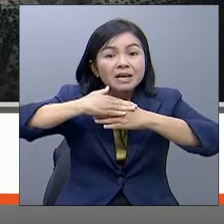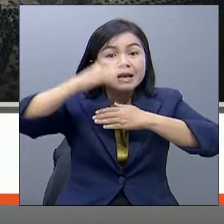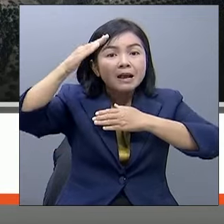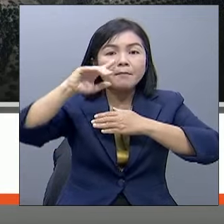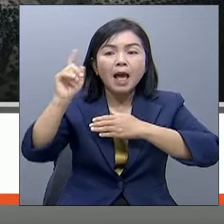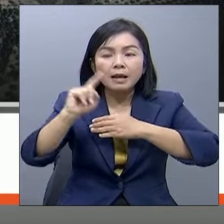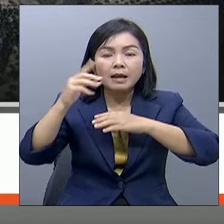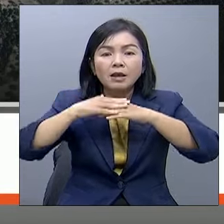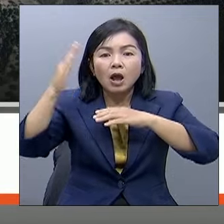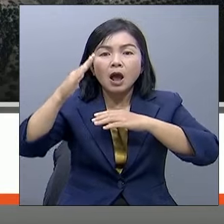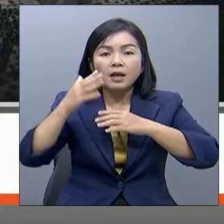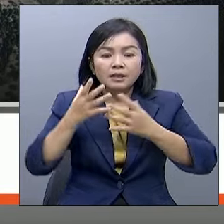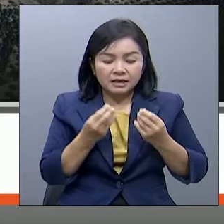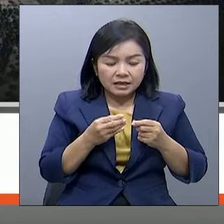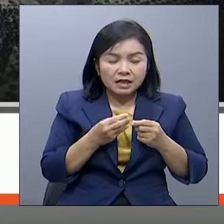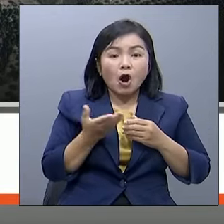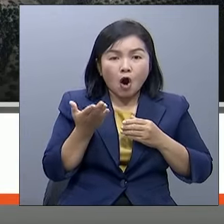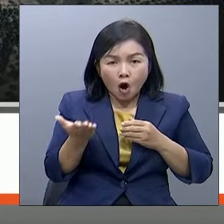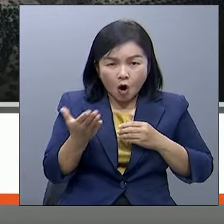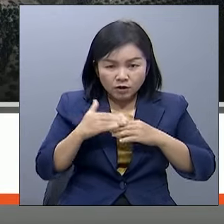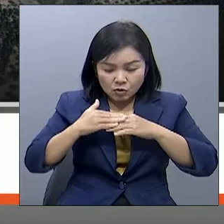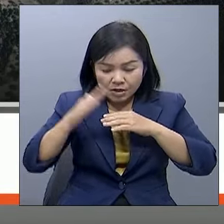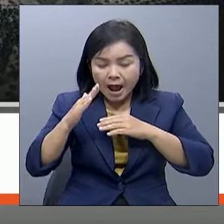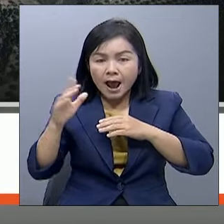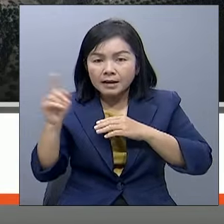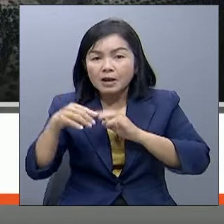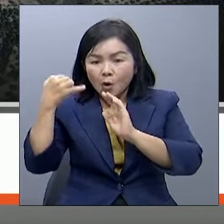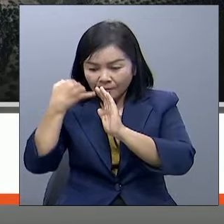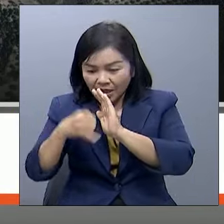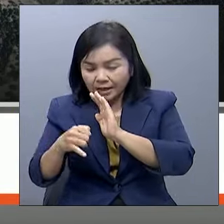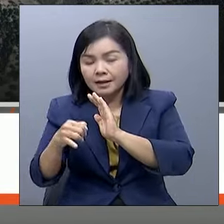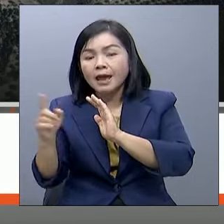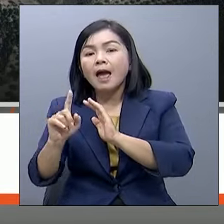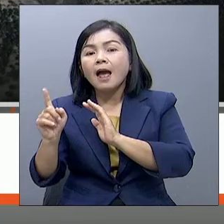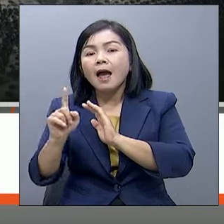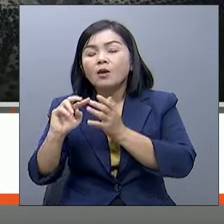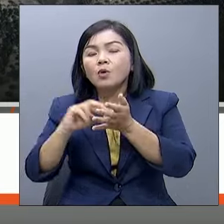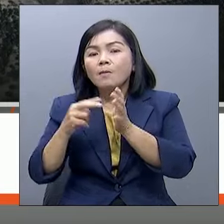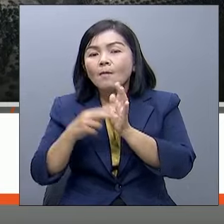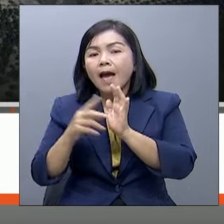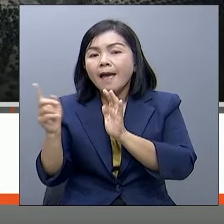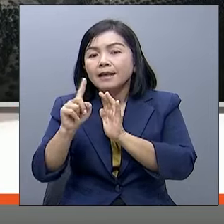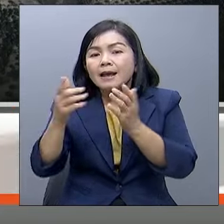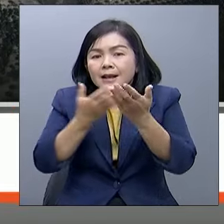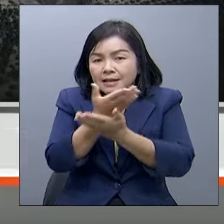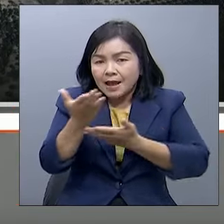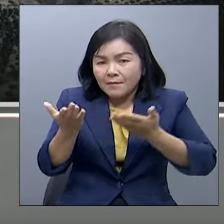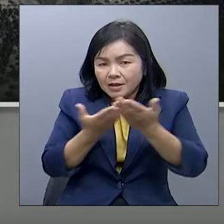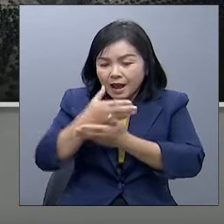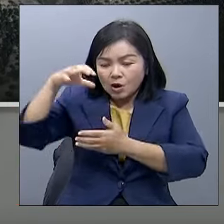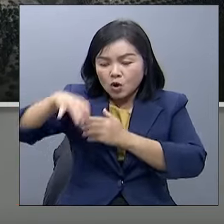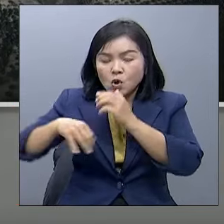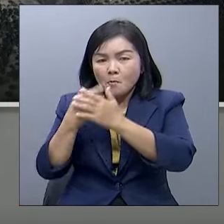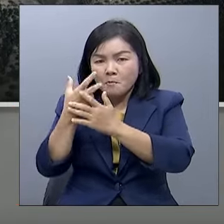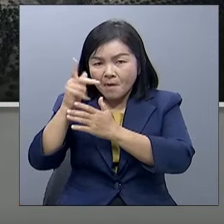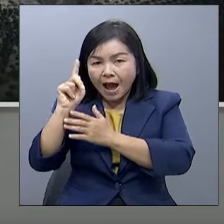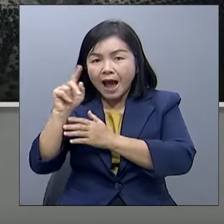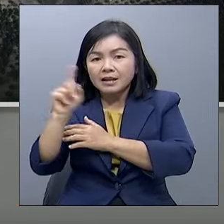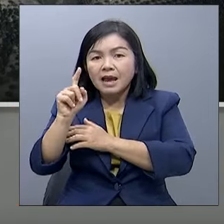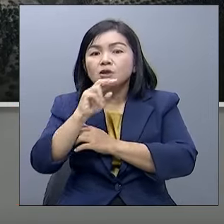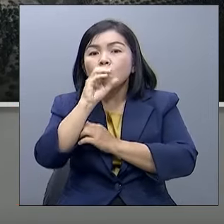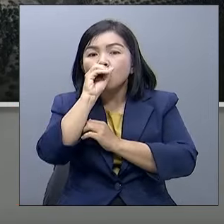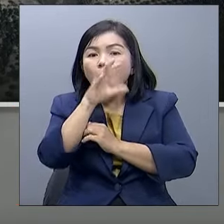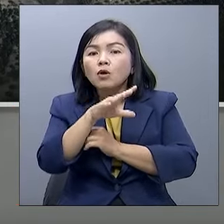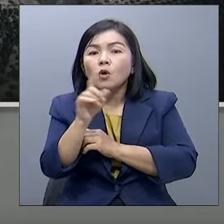ขออนุญาตไว้ค่ะส่วนที่เกินจะถือว่าเป็นความผิดและนั่นอาจจะหมายถึงการพิจารณาของกรมป่าไม้ที่จะต้องชี้ด้วยว่